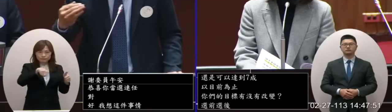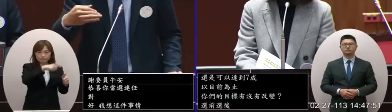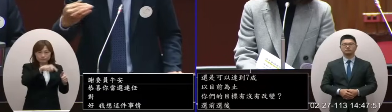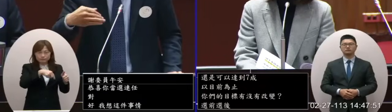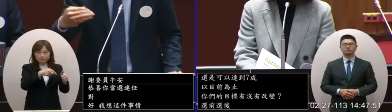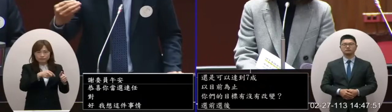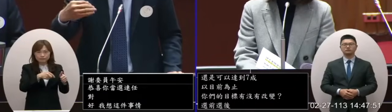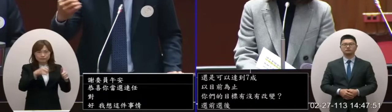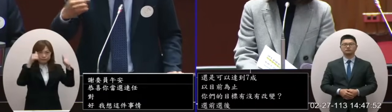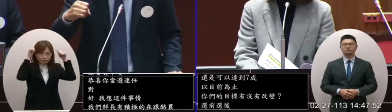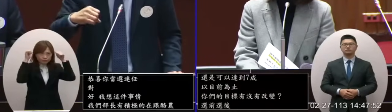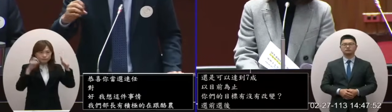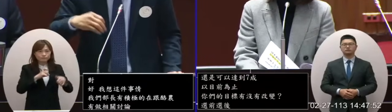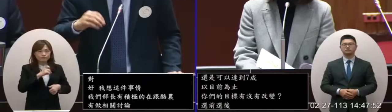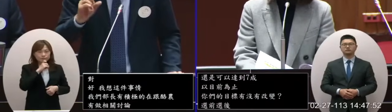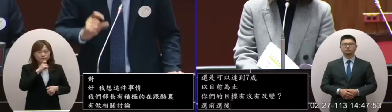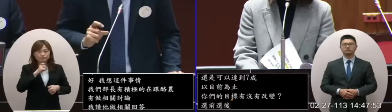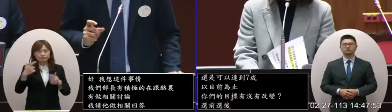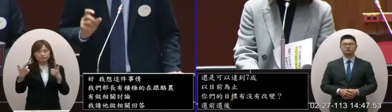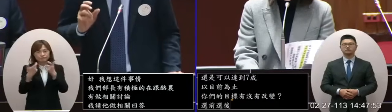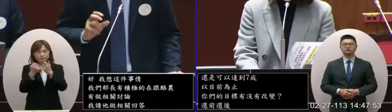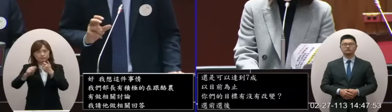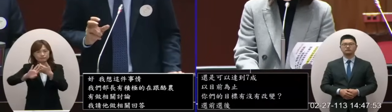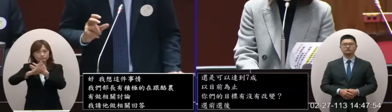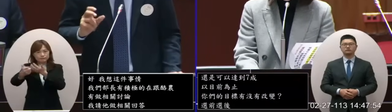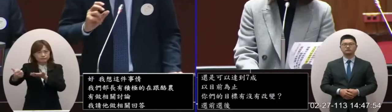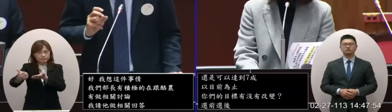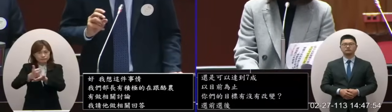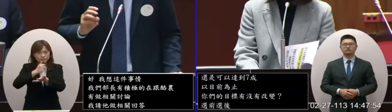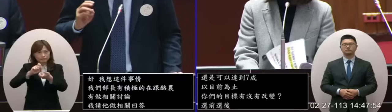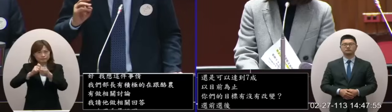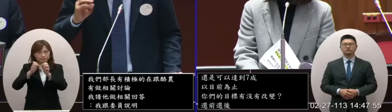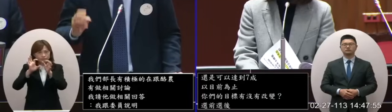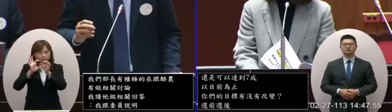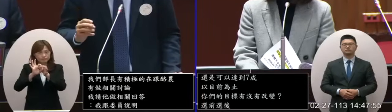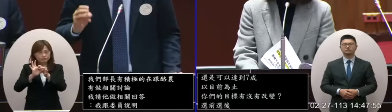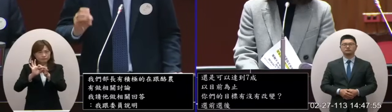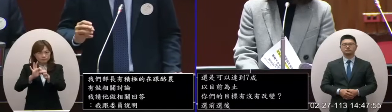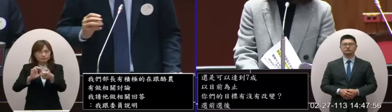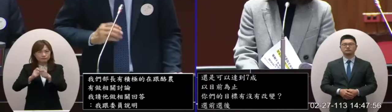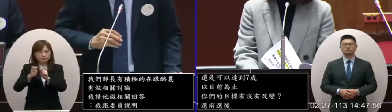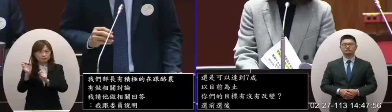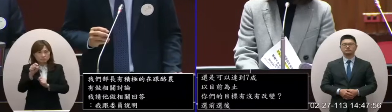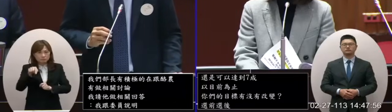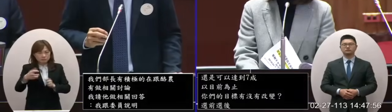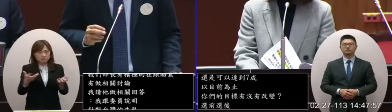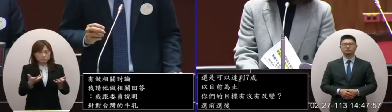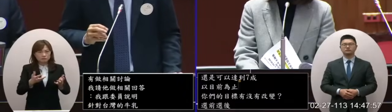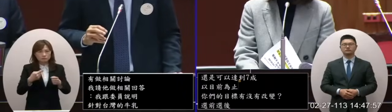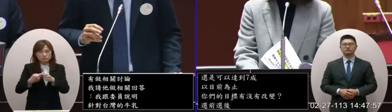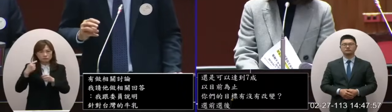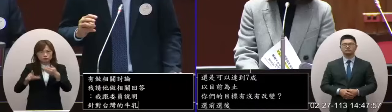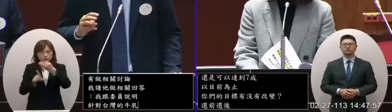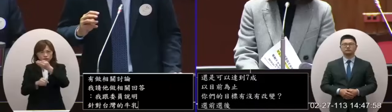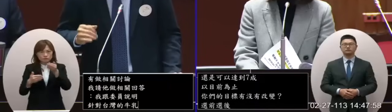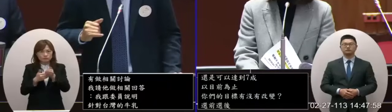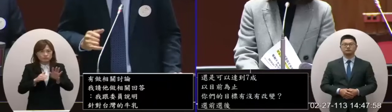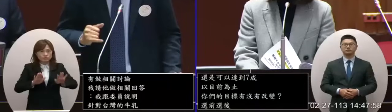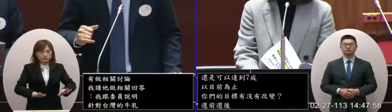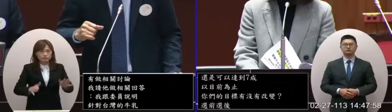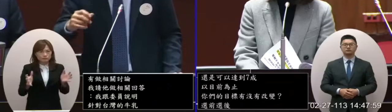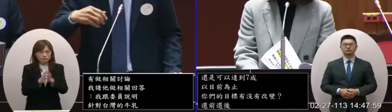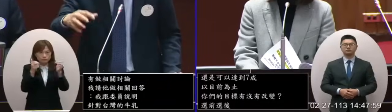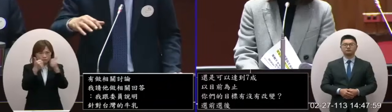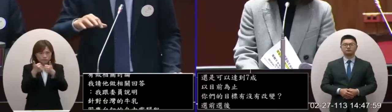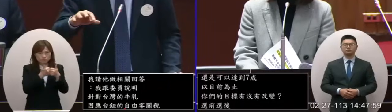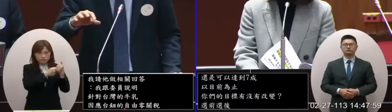个自由零关税进口的部分呢，我们大概已经从去年的9月到现在，大概已经开了大概6次